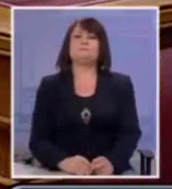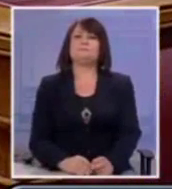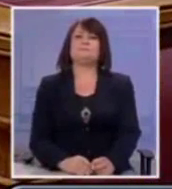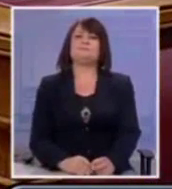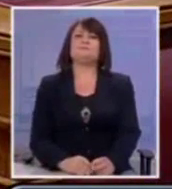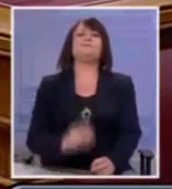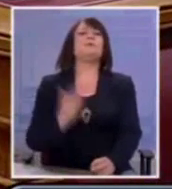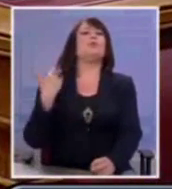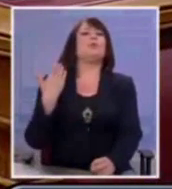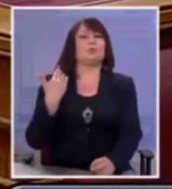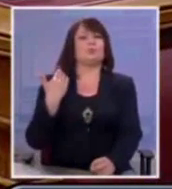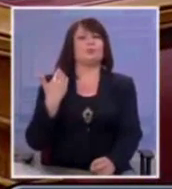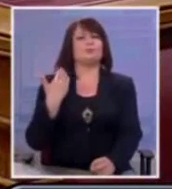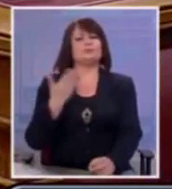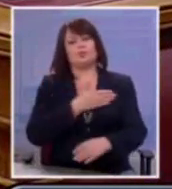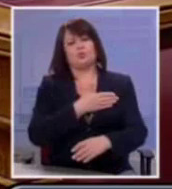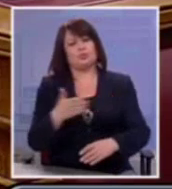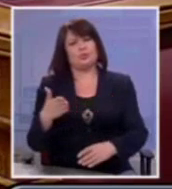εδώ και αρκετό χρόνο,